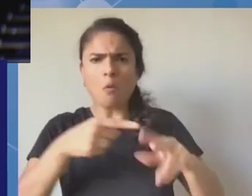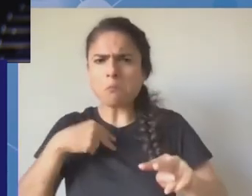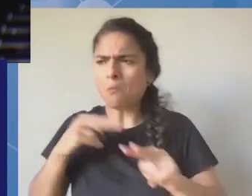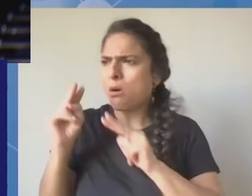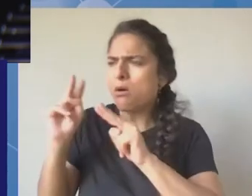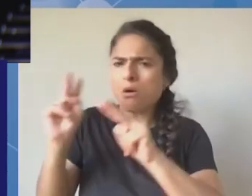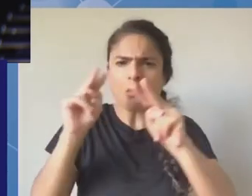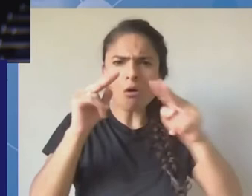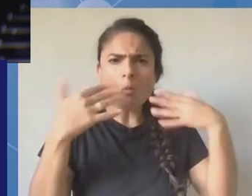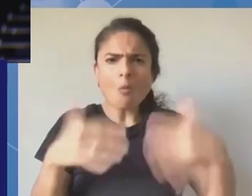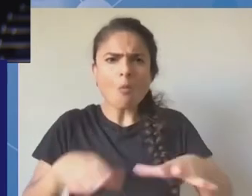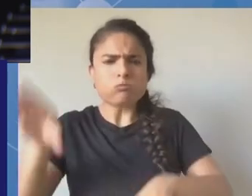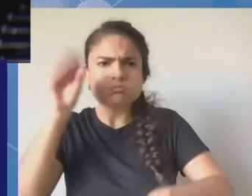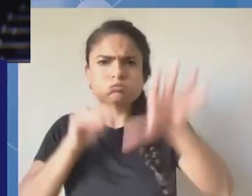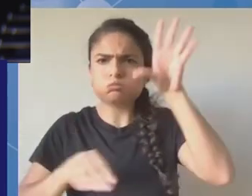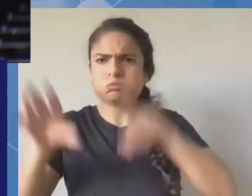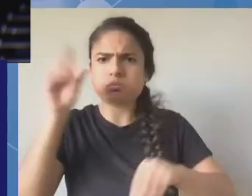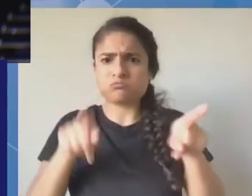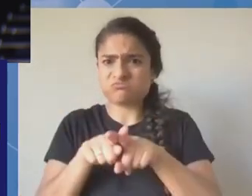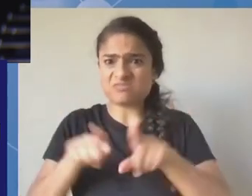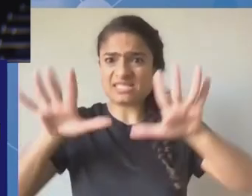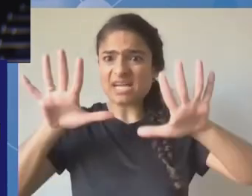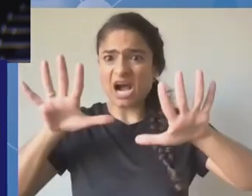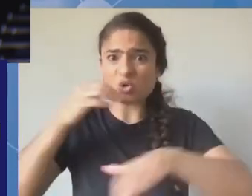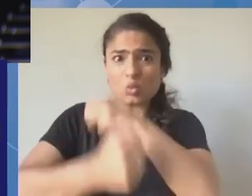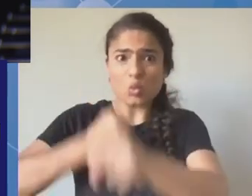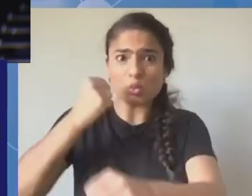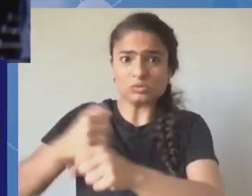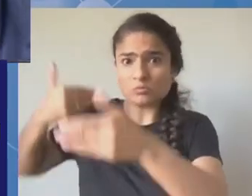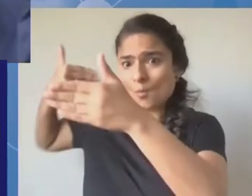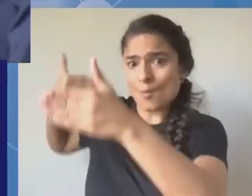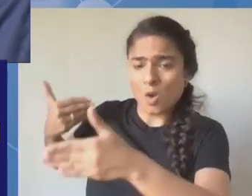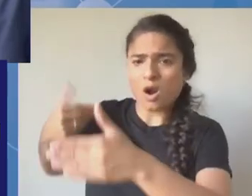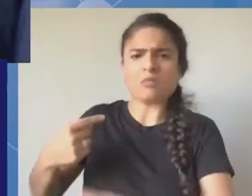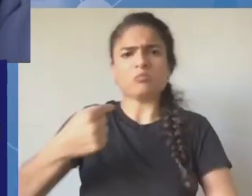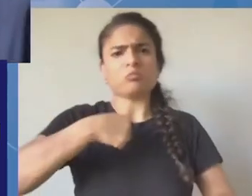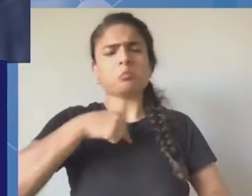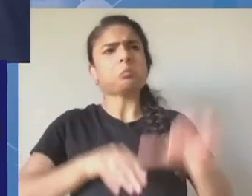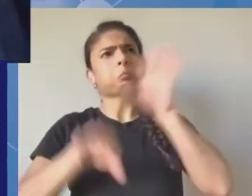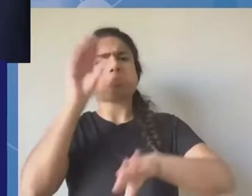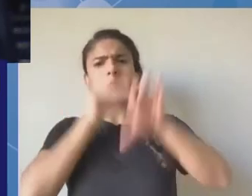人工智能的一些法律法规，我学到了很多东西。